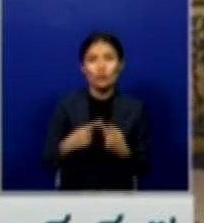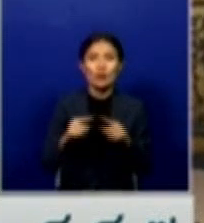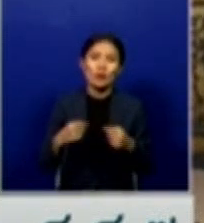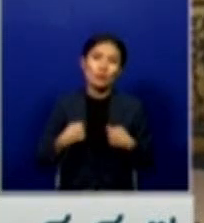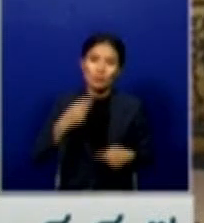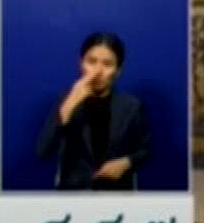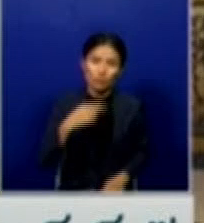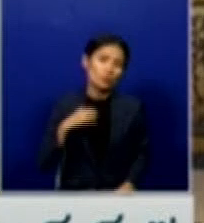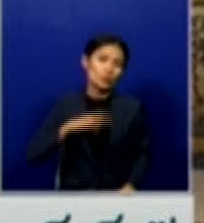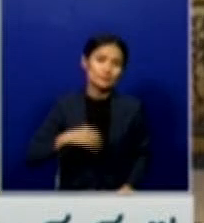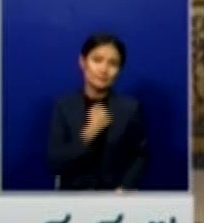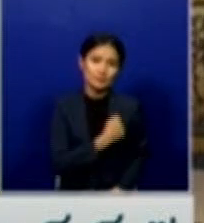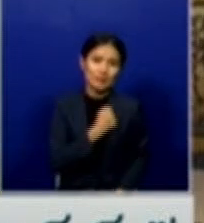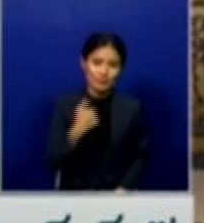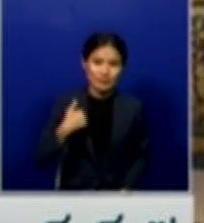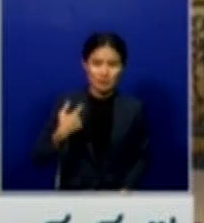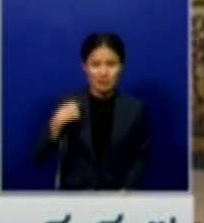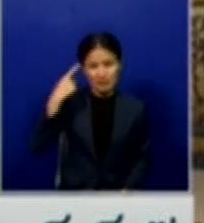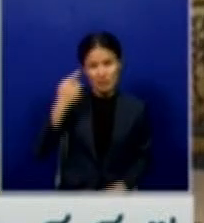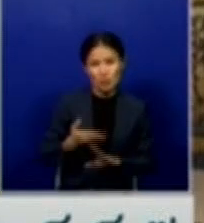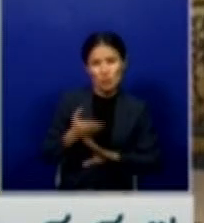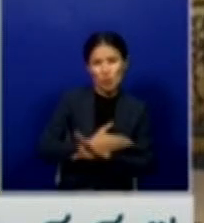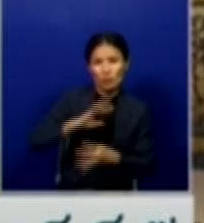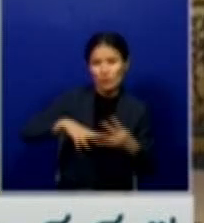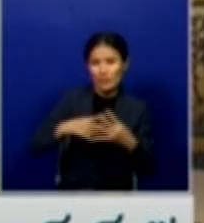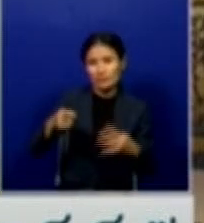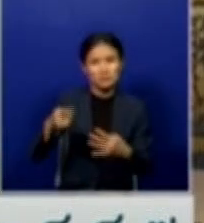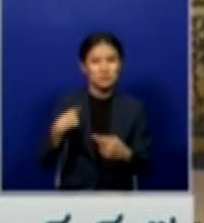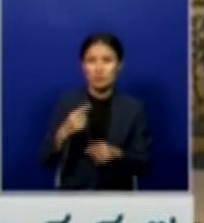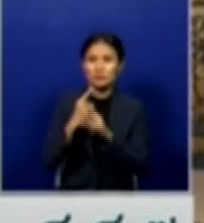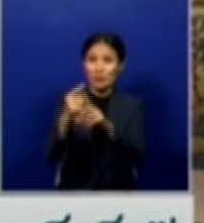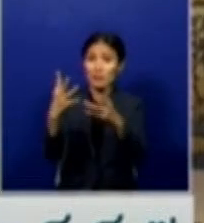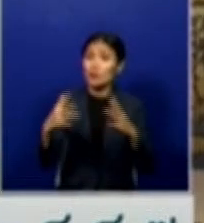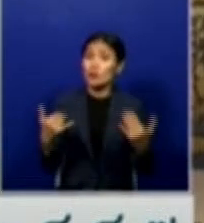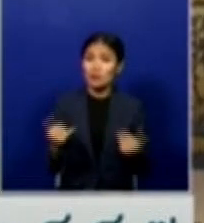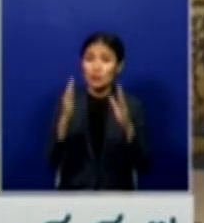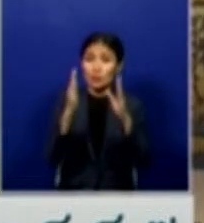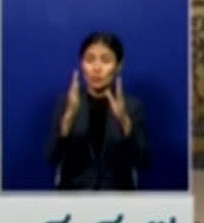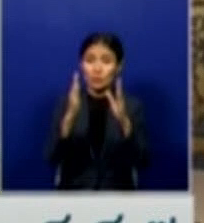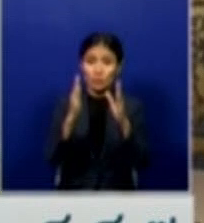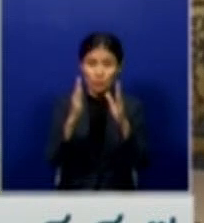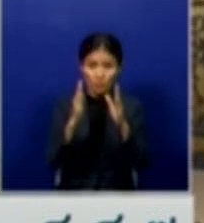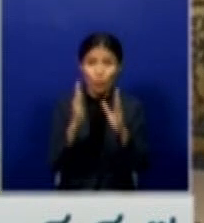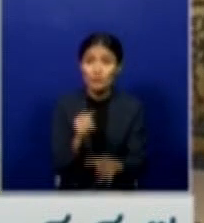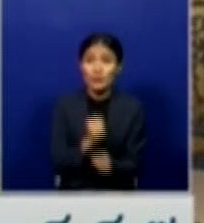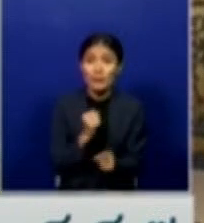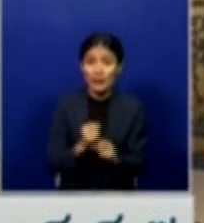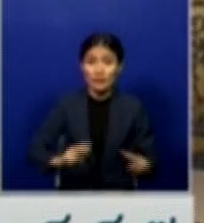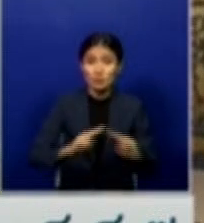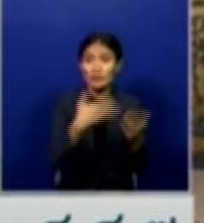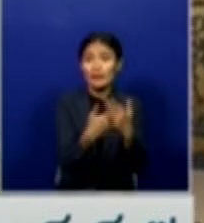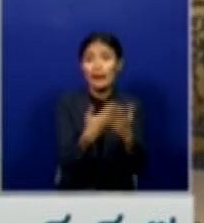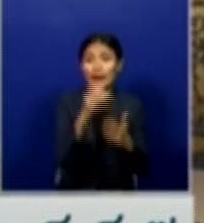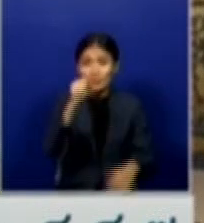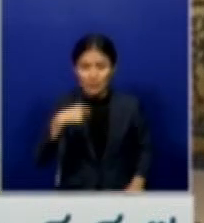มเคยคิดไว้แล้วก็เป็นผลทำให้เจ้าหน้าที่หรือกระทรวงการคลังเนี่ยมัวแต่ไปสนใจเรื่องตัวเลขว่าคุ